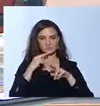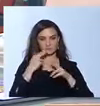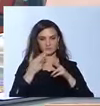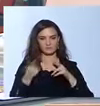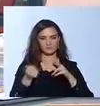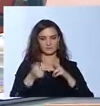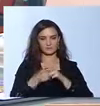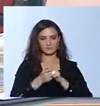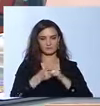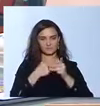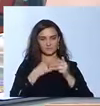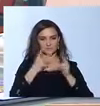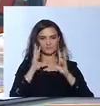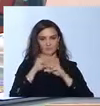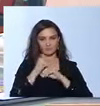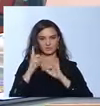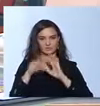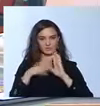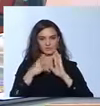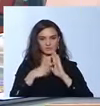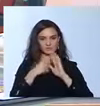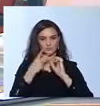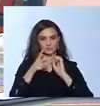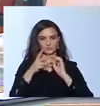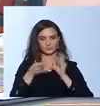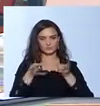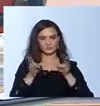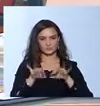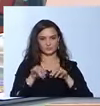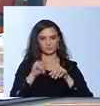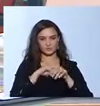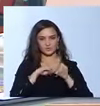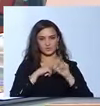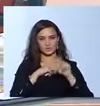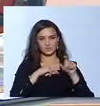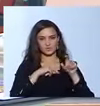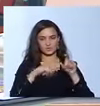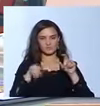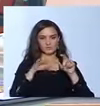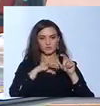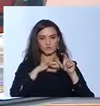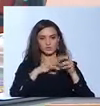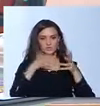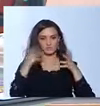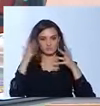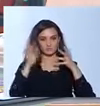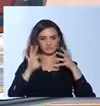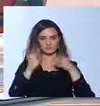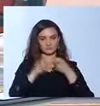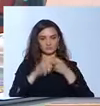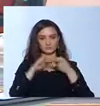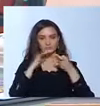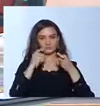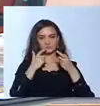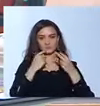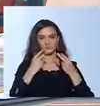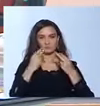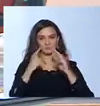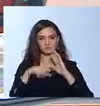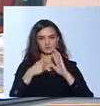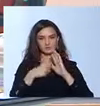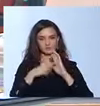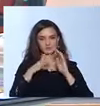თმისთვის საყურადღებოა. მე უნდა მოვასწროეთი კითხვა, სულ 2 წუთი დაგვრჩა, კოლეგებო. ჭაღარად მასთან დაკავშირებით ძალიან ბევრი მაყურებლის კითხვა